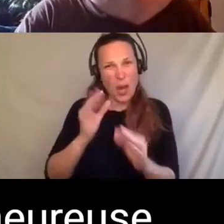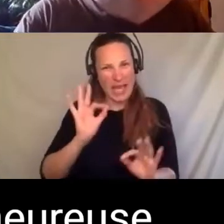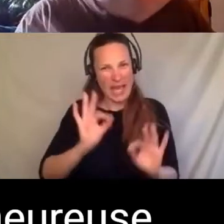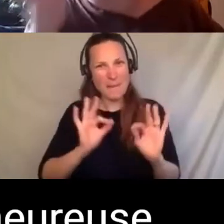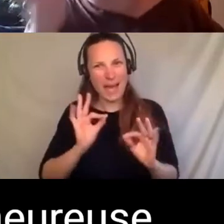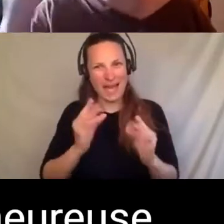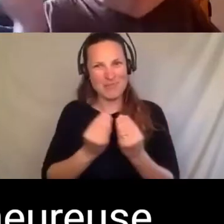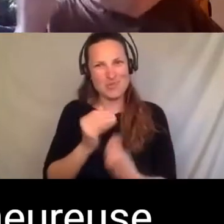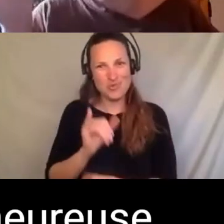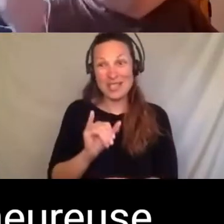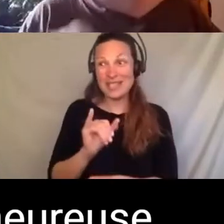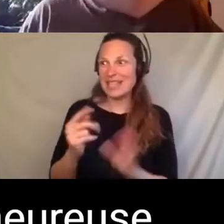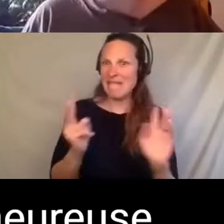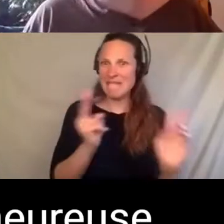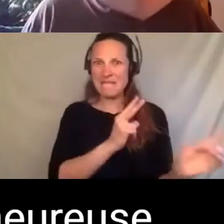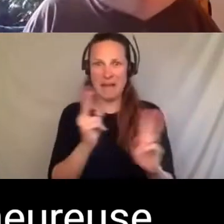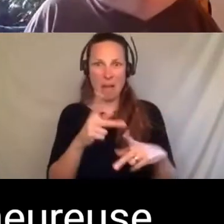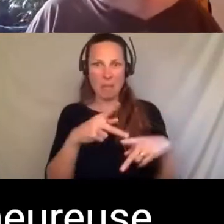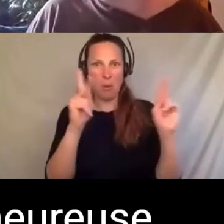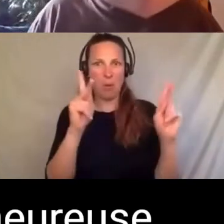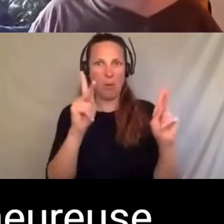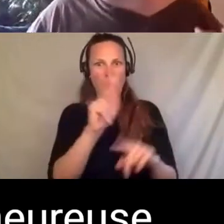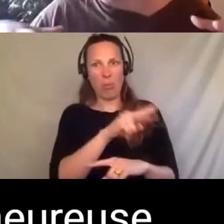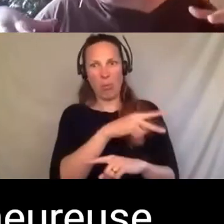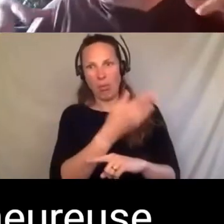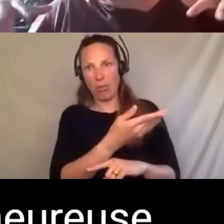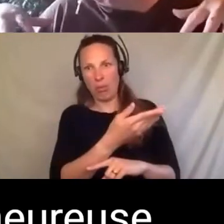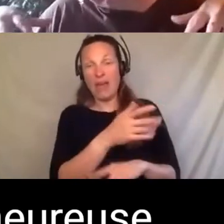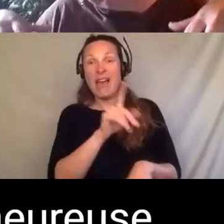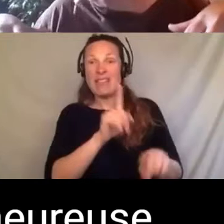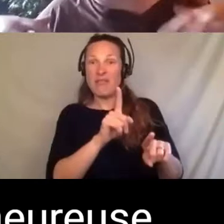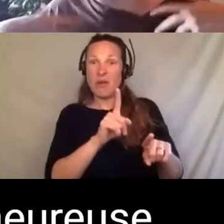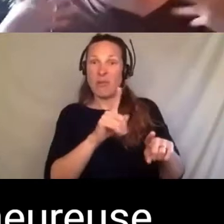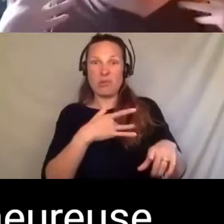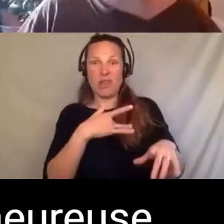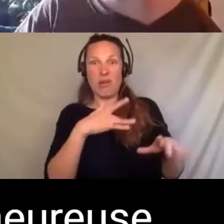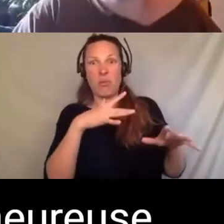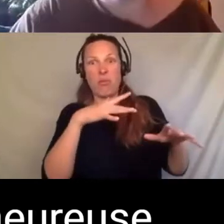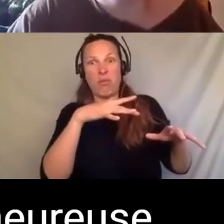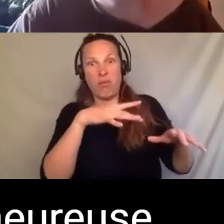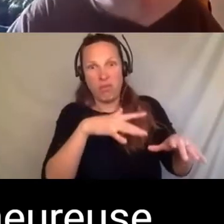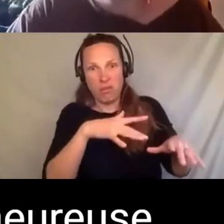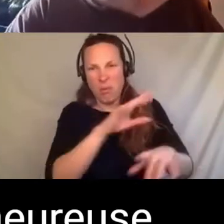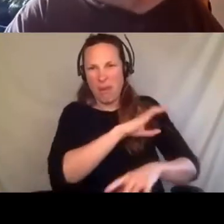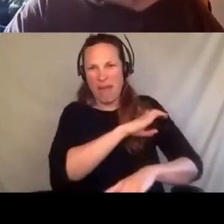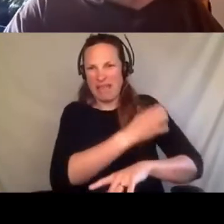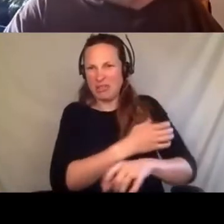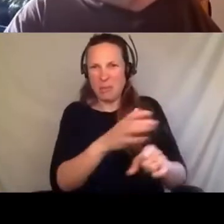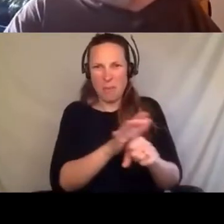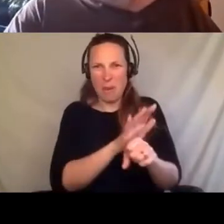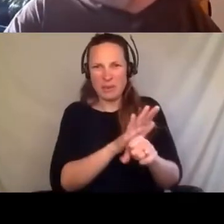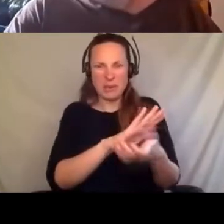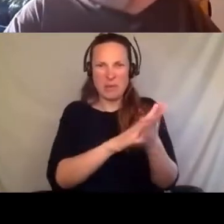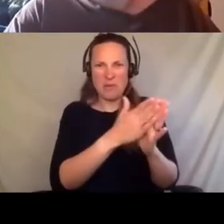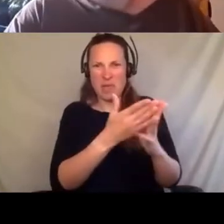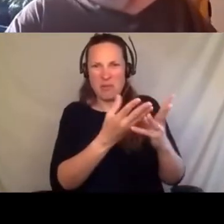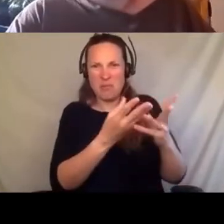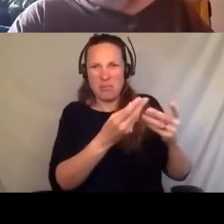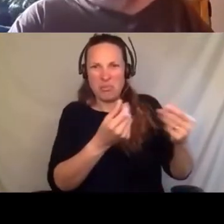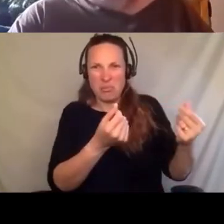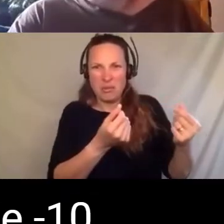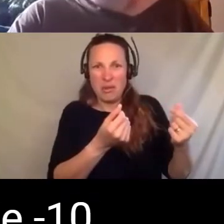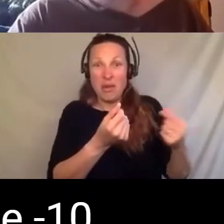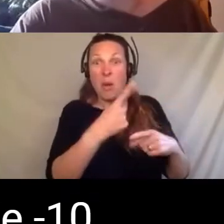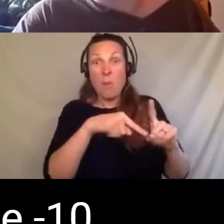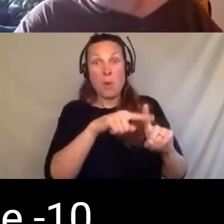si elle a trop de vent, elle ne va pas être heureuse, puis ça se peut qu'elle perde en énergie. Et elle n'aime pas le froid